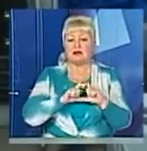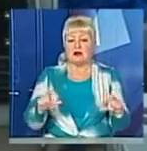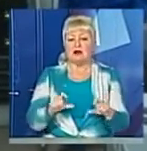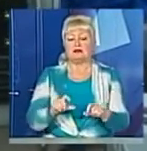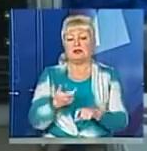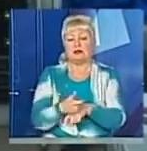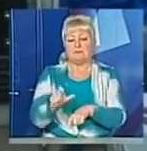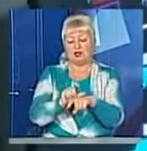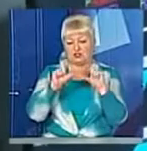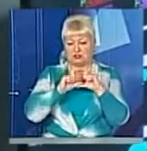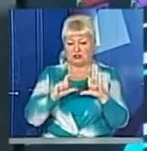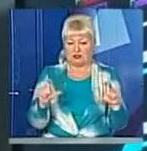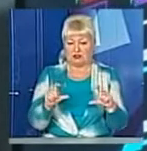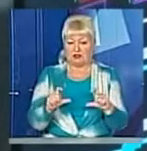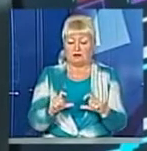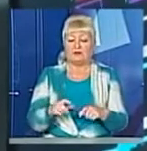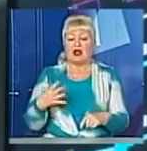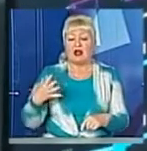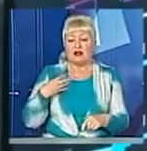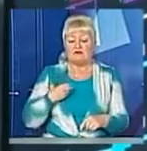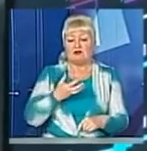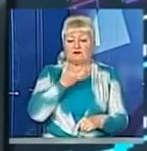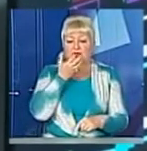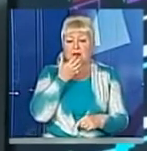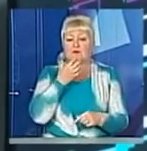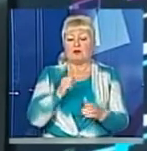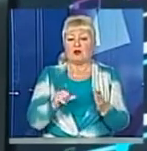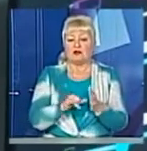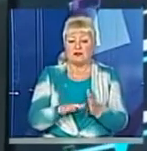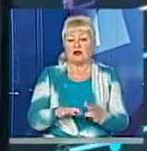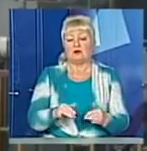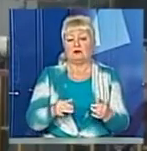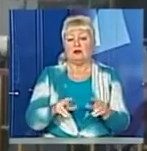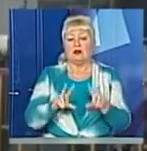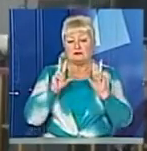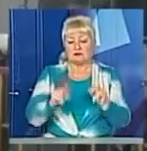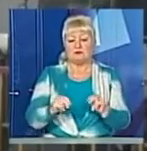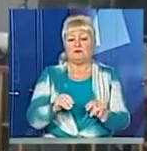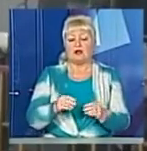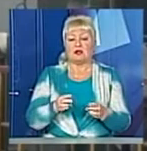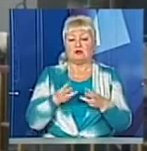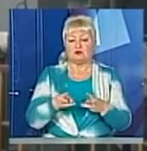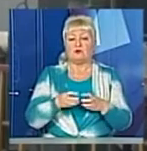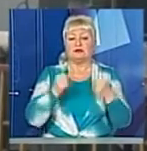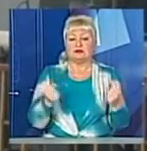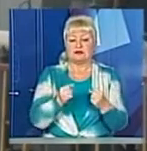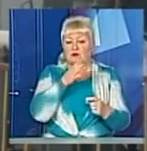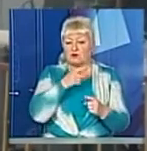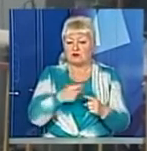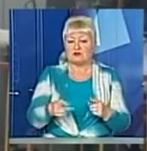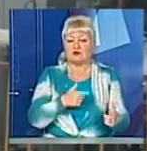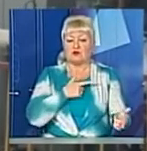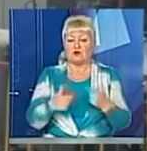і більшість шкіл. До слова, Львів Теплоенерго запевняє, до зимового сезону готові в повному обсязі. На